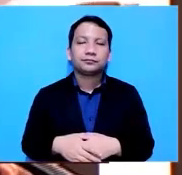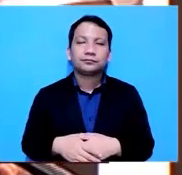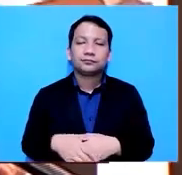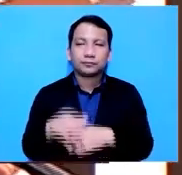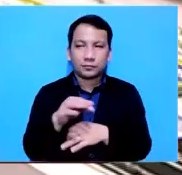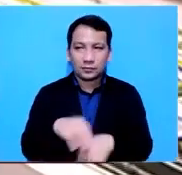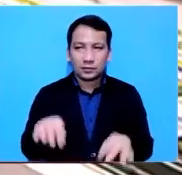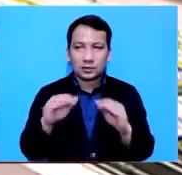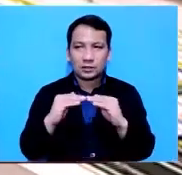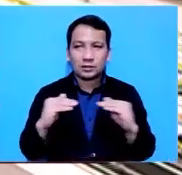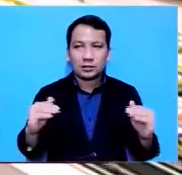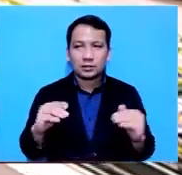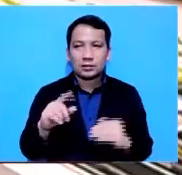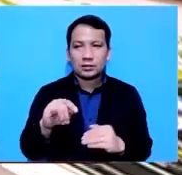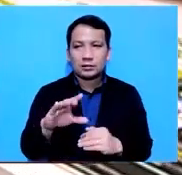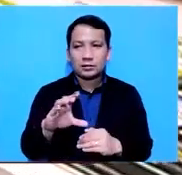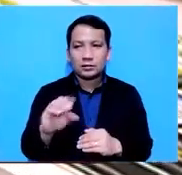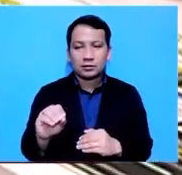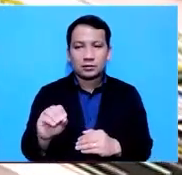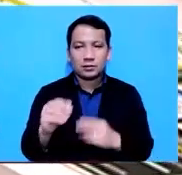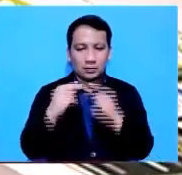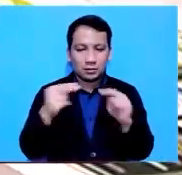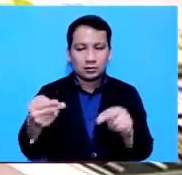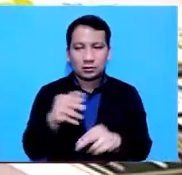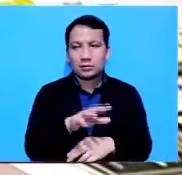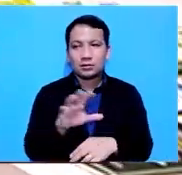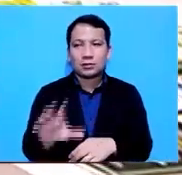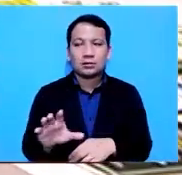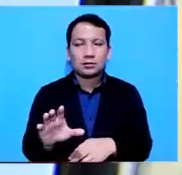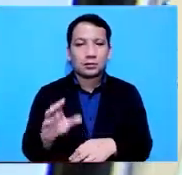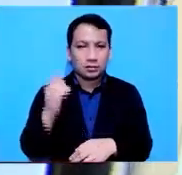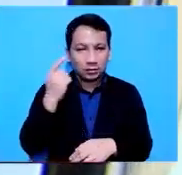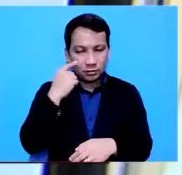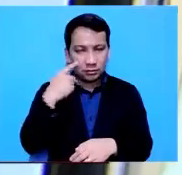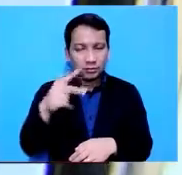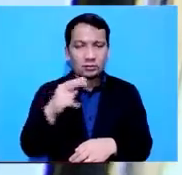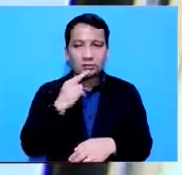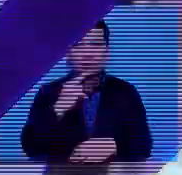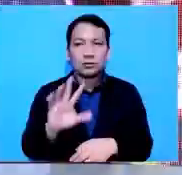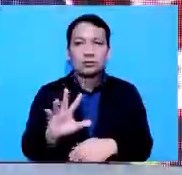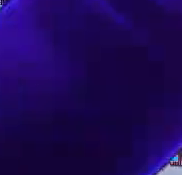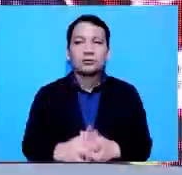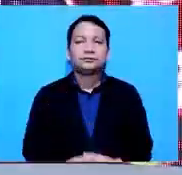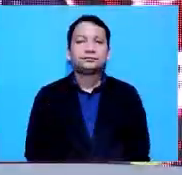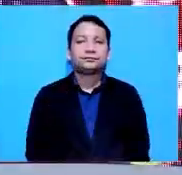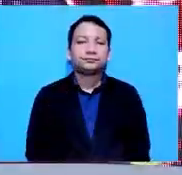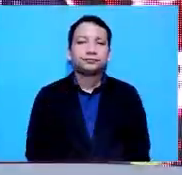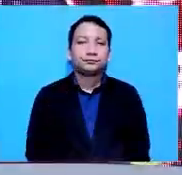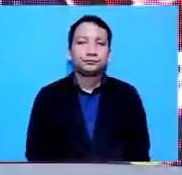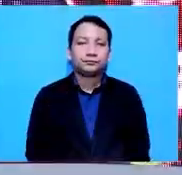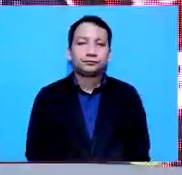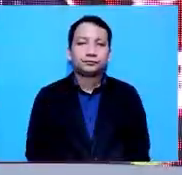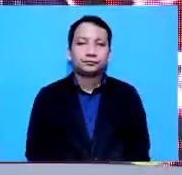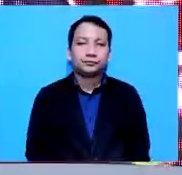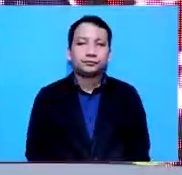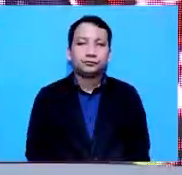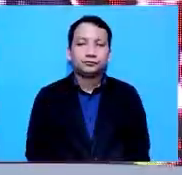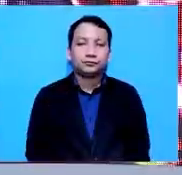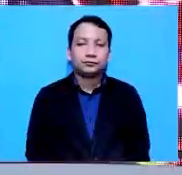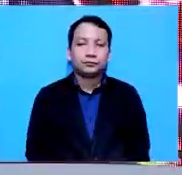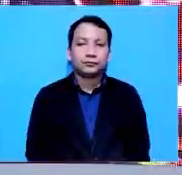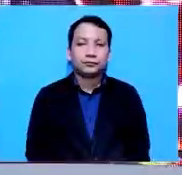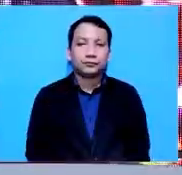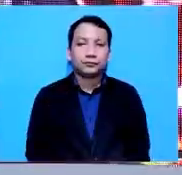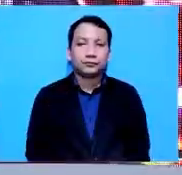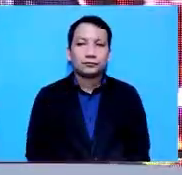mga telco. Nagbabalita mula sa frontline, Gerard De La Peña, News 5. At paglilino lamang po, ang huling